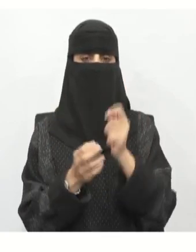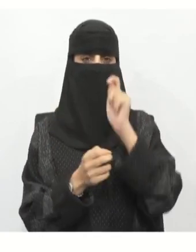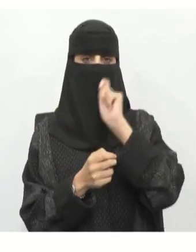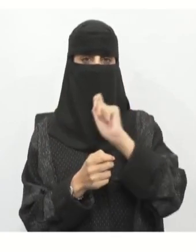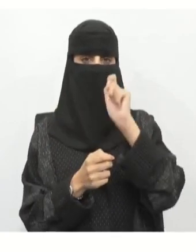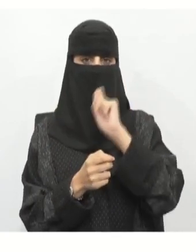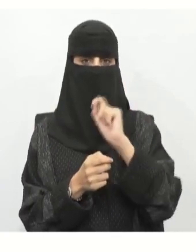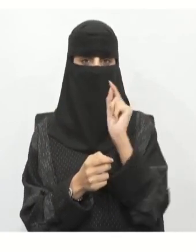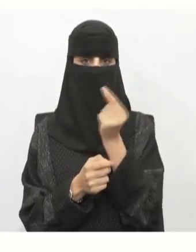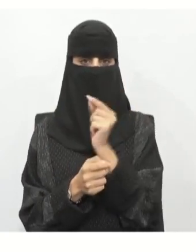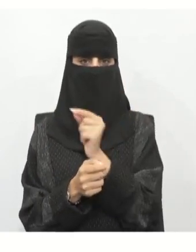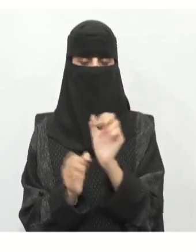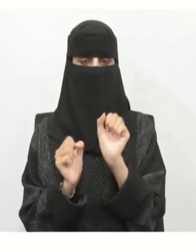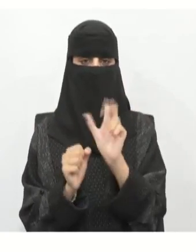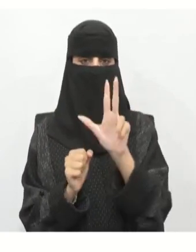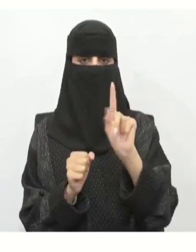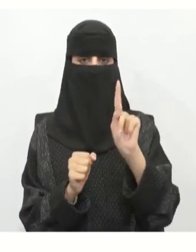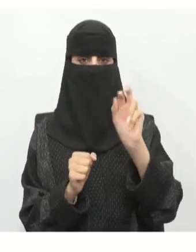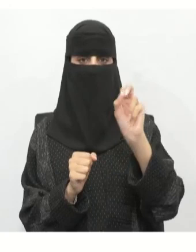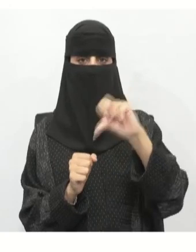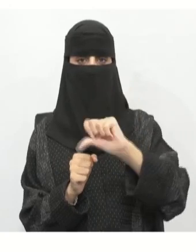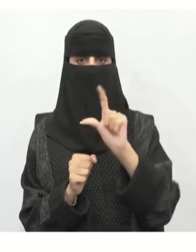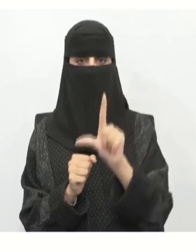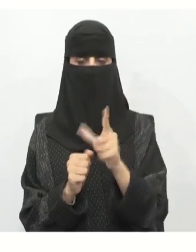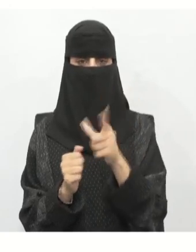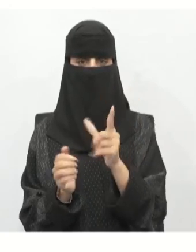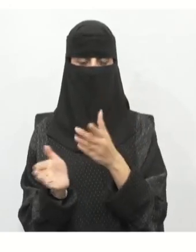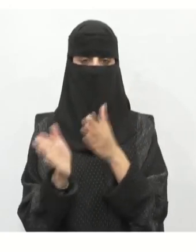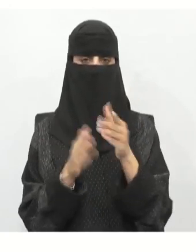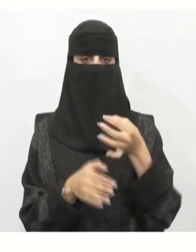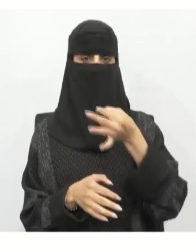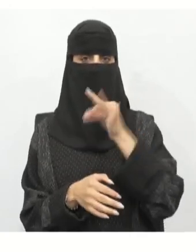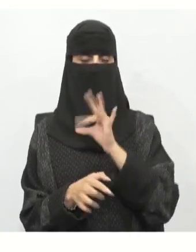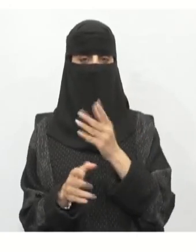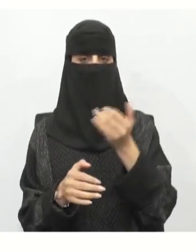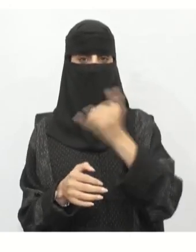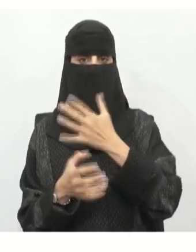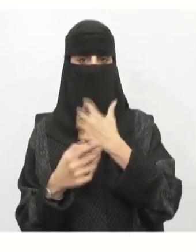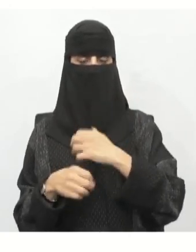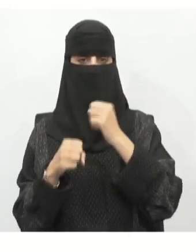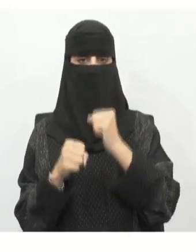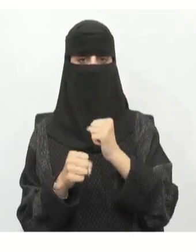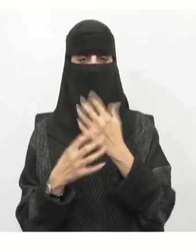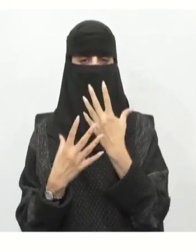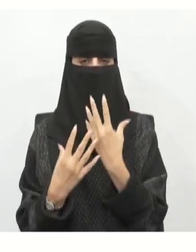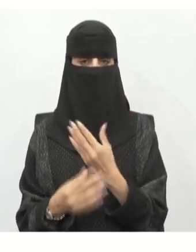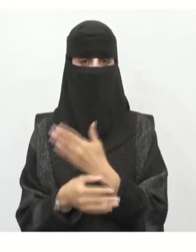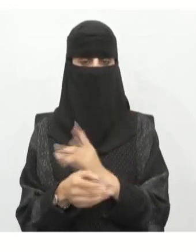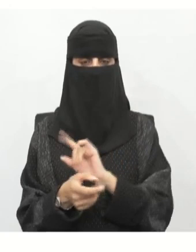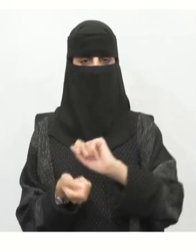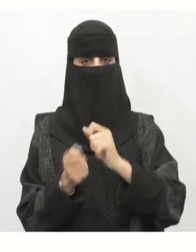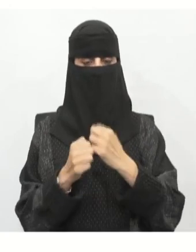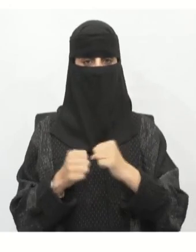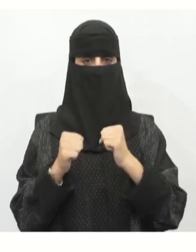فائدتها بارك الله فيكم تمد الجسم بالطاقه ايضا تساعد على